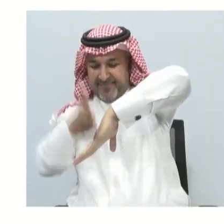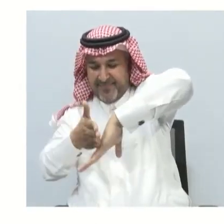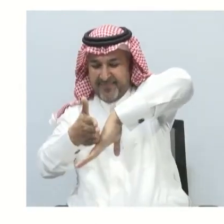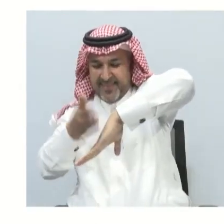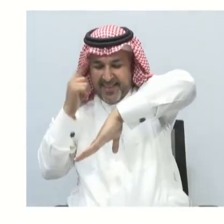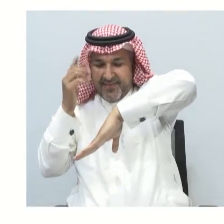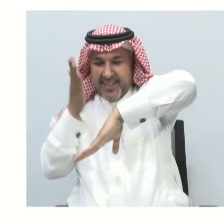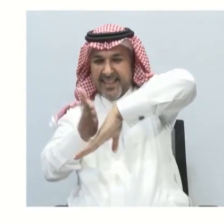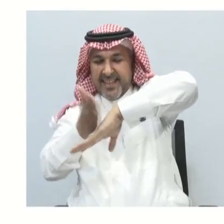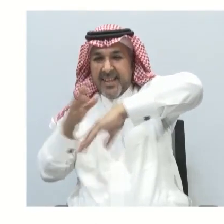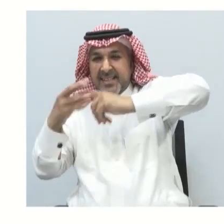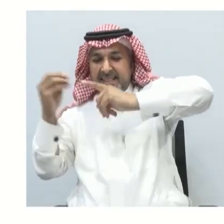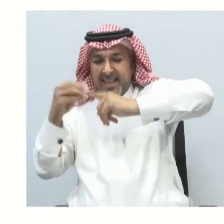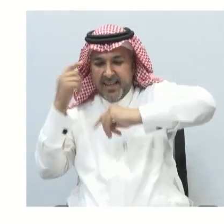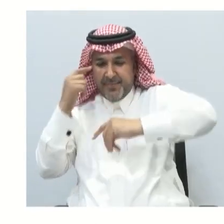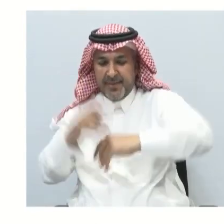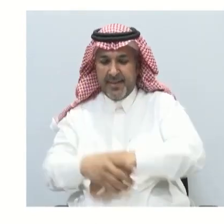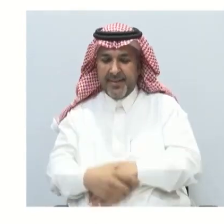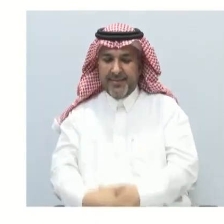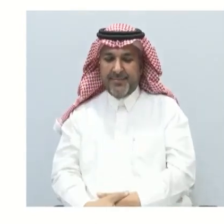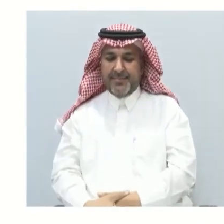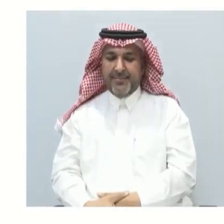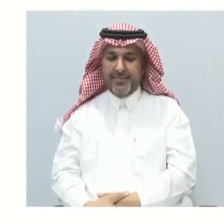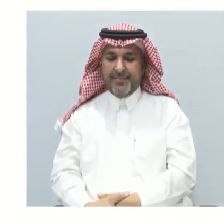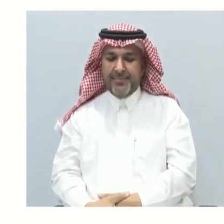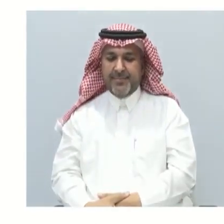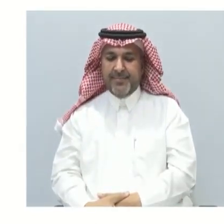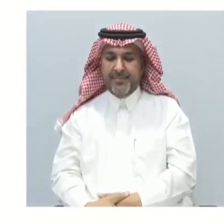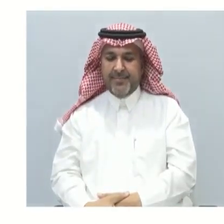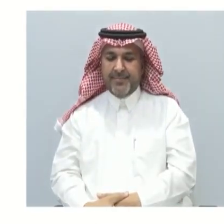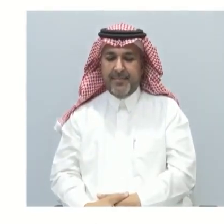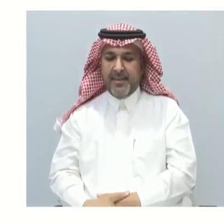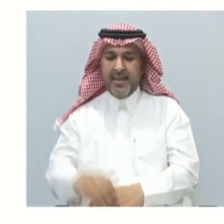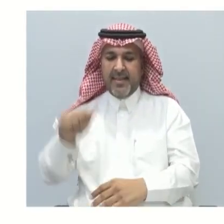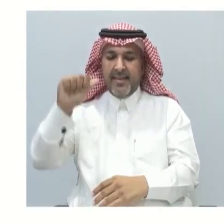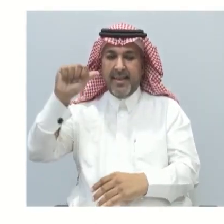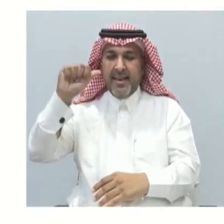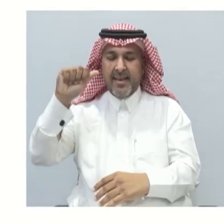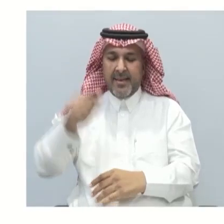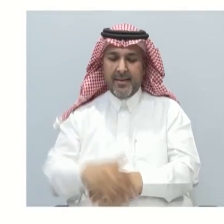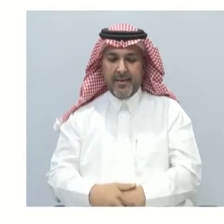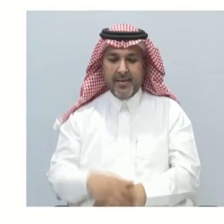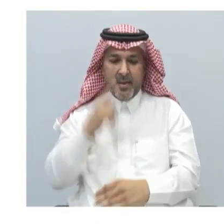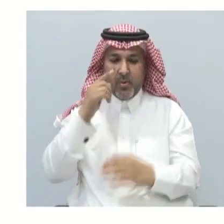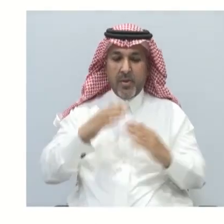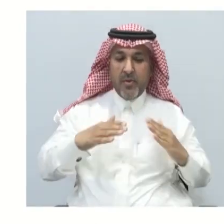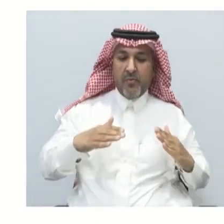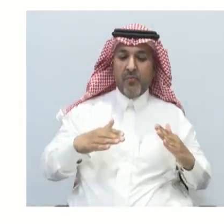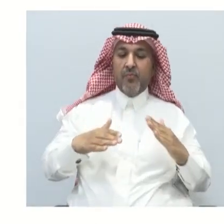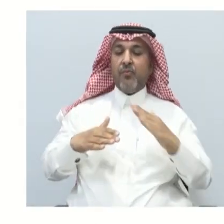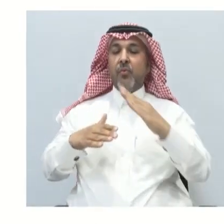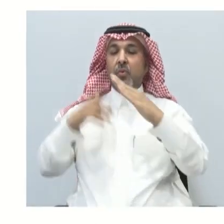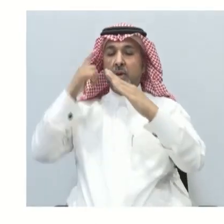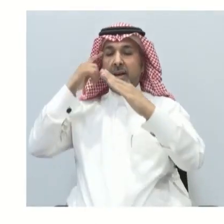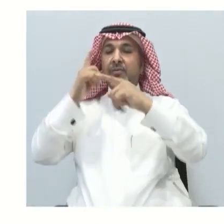نزل ولا صعد لا والله نزل اذا هذا هي يعتبر الفقره اي او المعادله اي وهذا لاحظ ان